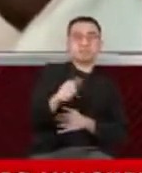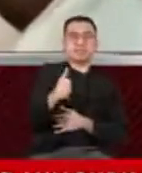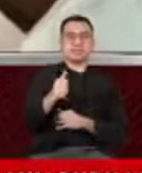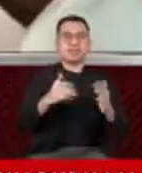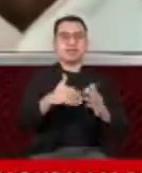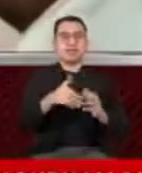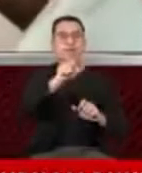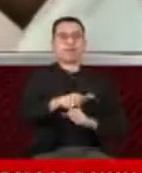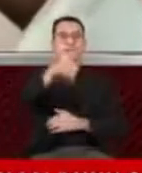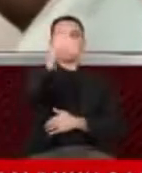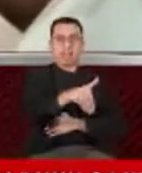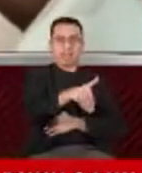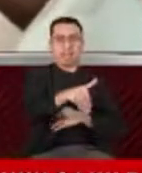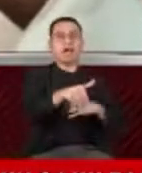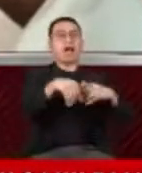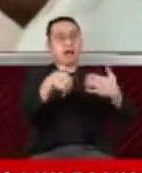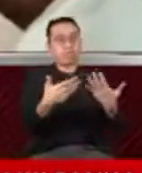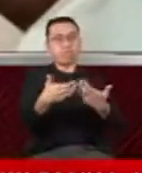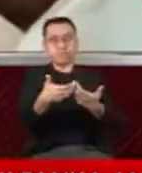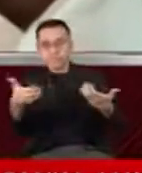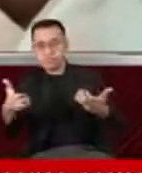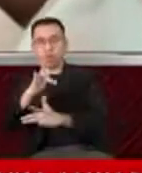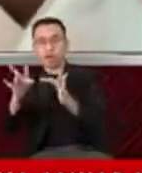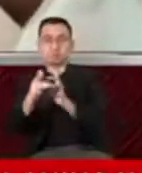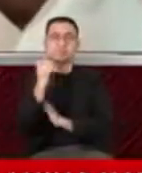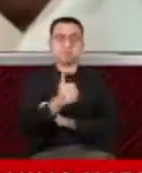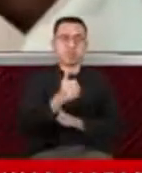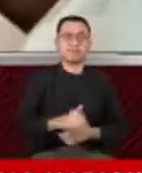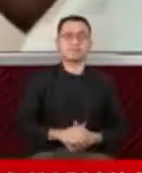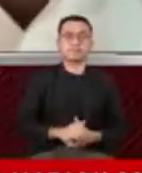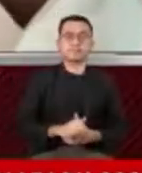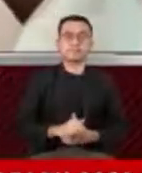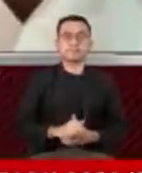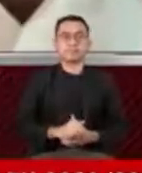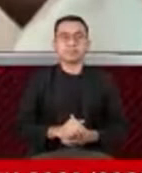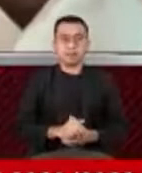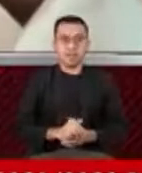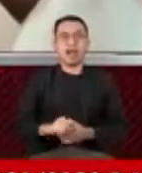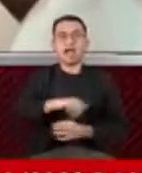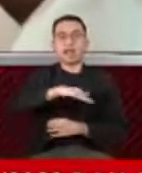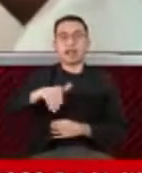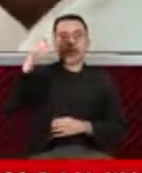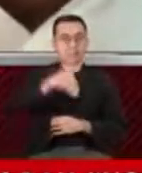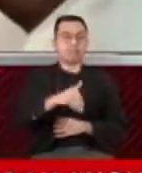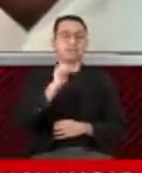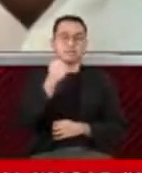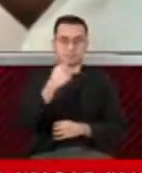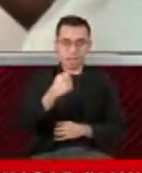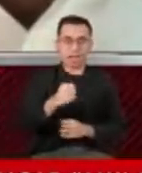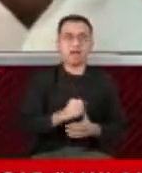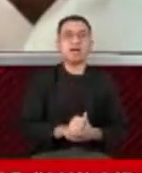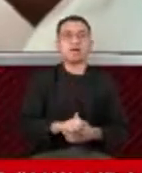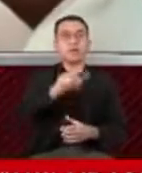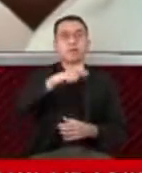dengan ketentuan yang sangat ke kyaknya anak-anak tidak orang tua di atas 60 tahun tidak yang belum vaksin